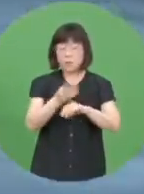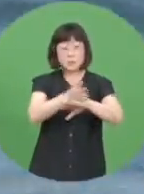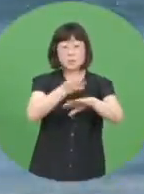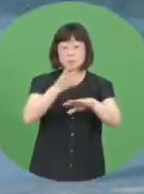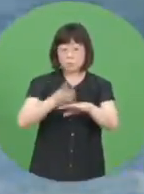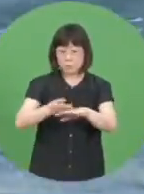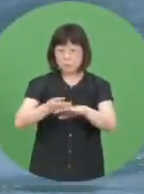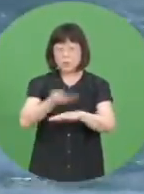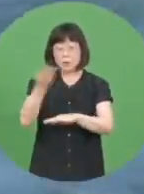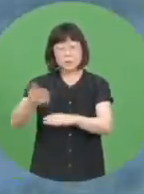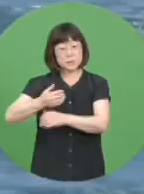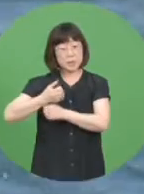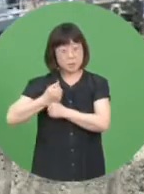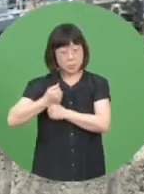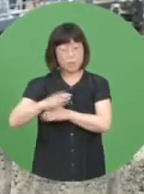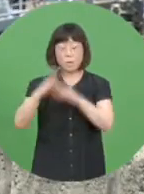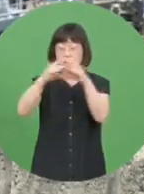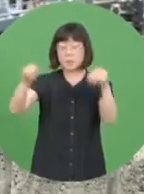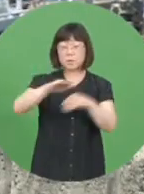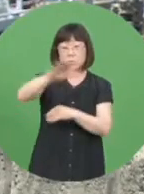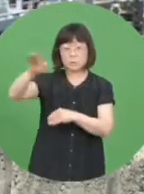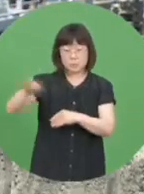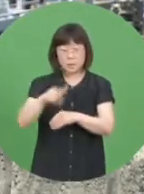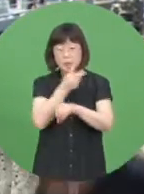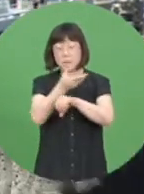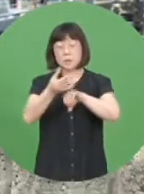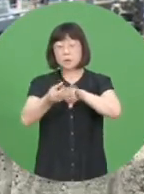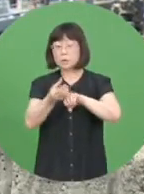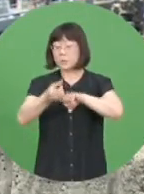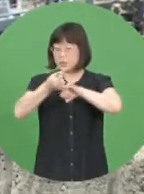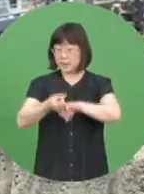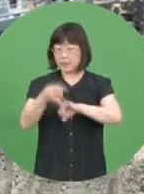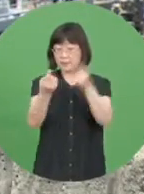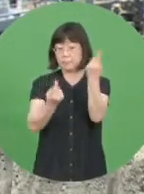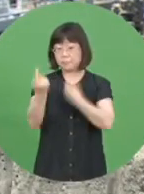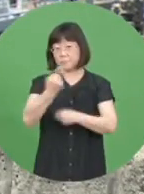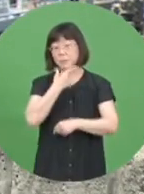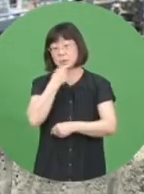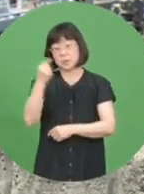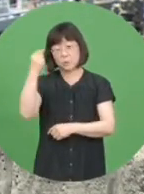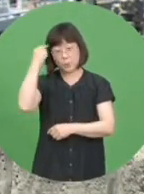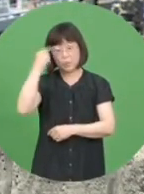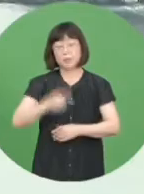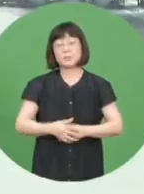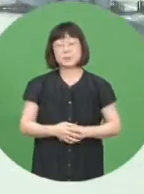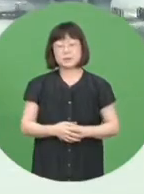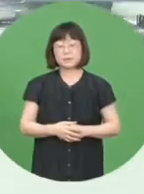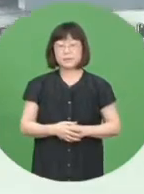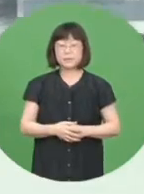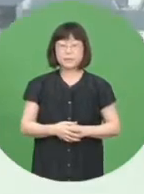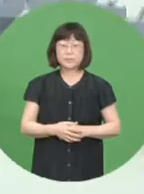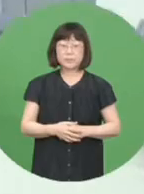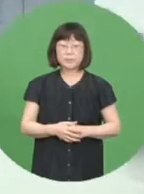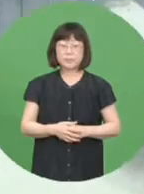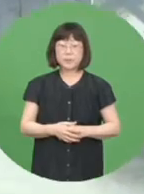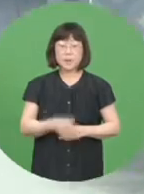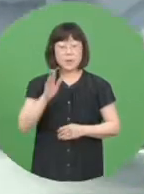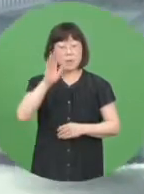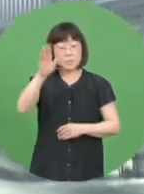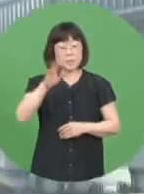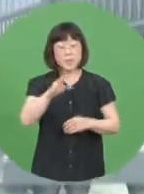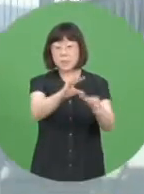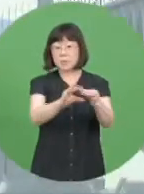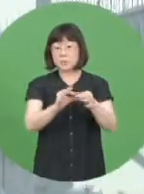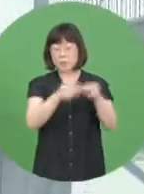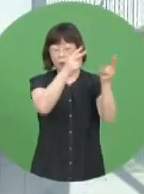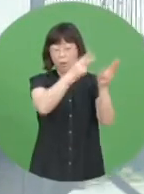四国、そして兵庫県全国の皆さん、ぜひお越しをいただきたいと思います。 未来へつ